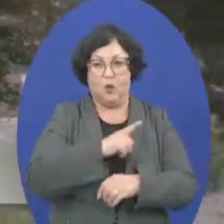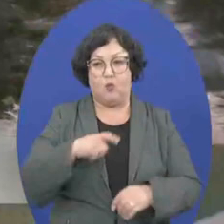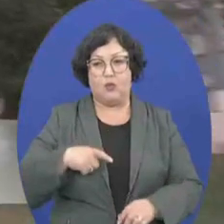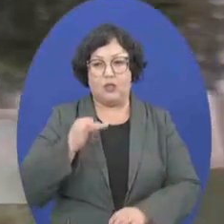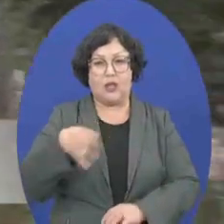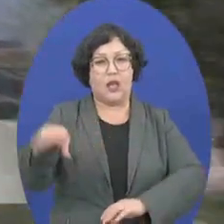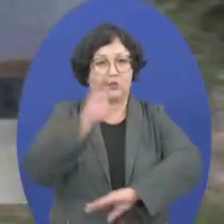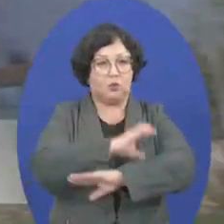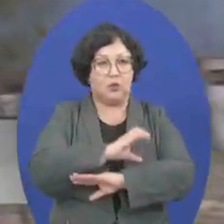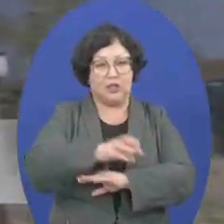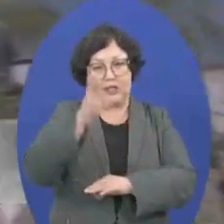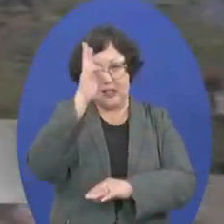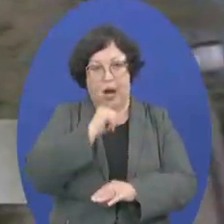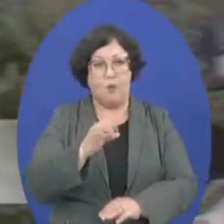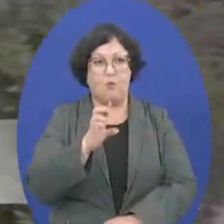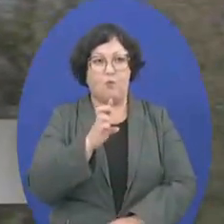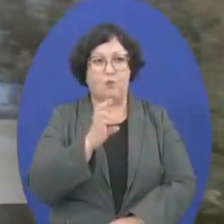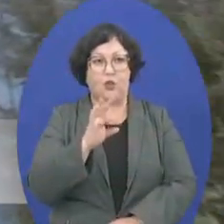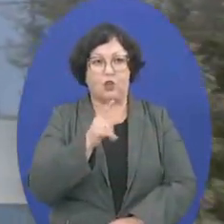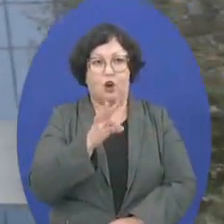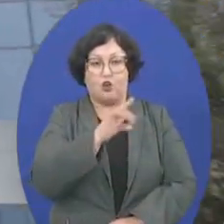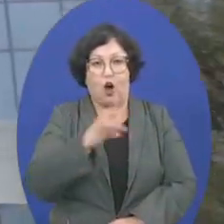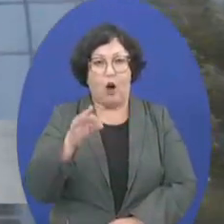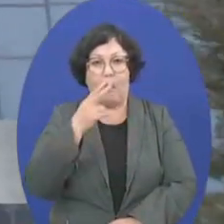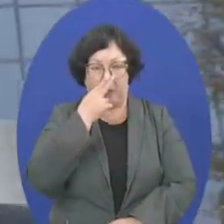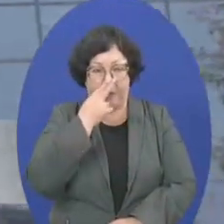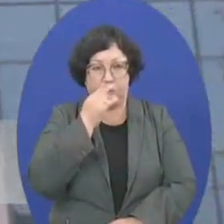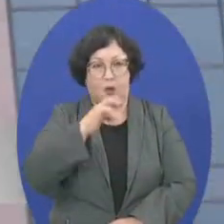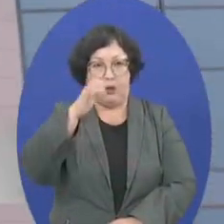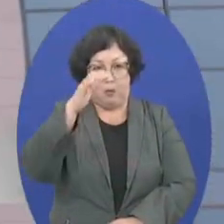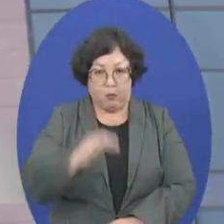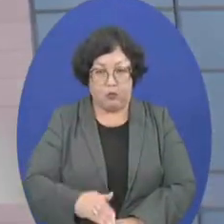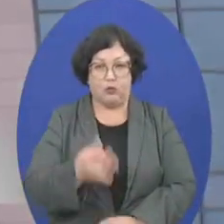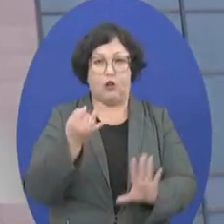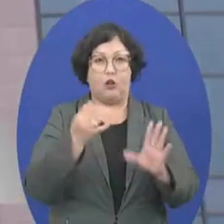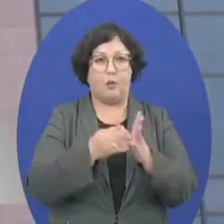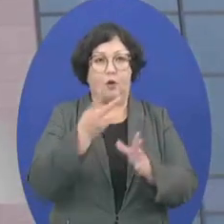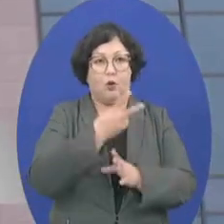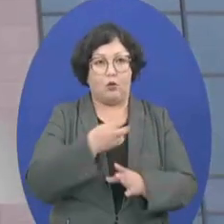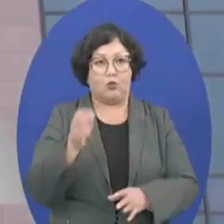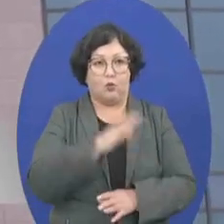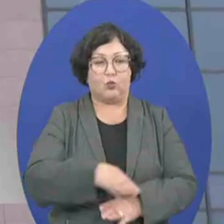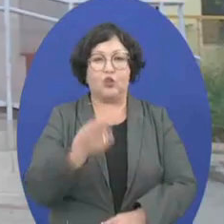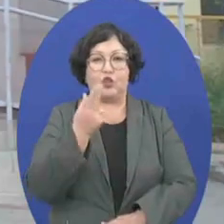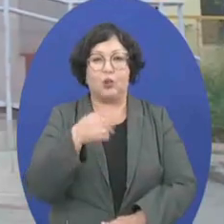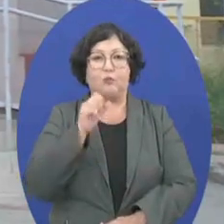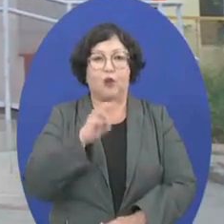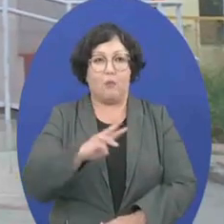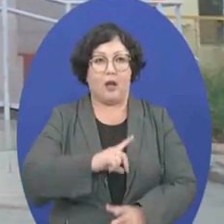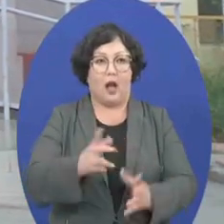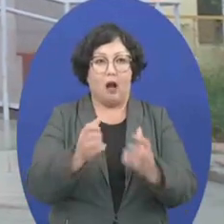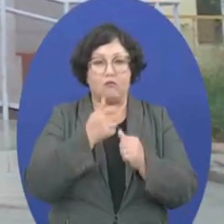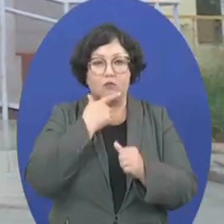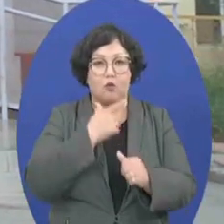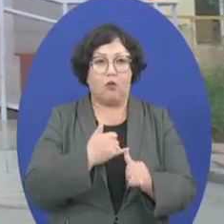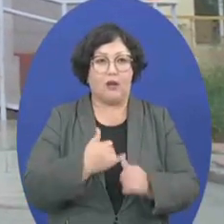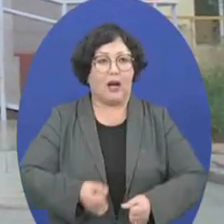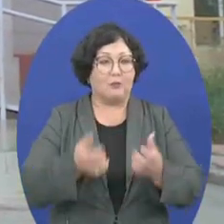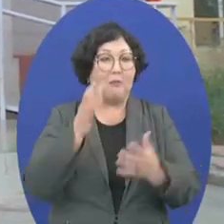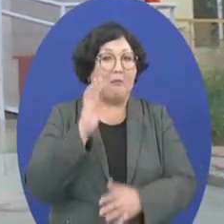сургуулиуд яамны тогтоосон босго оноог дураараа буулгаснаас болж 7200 хүүхэд диплом авч чадахгүй эрсдэл үүсэж